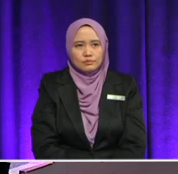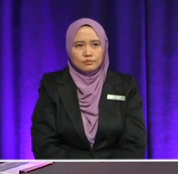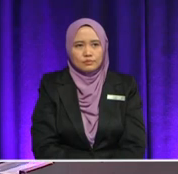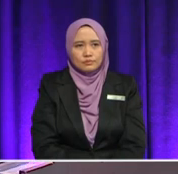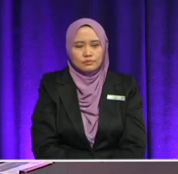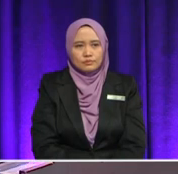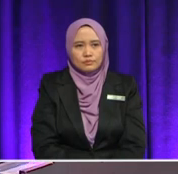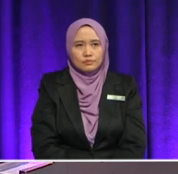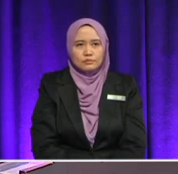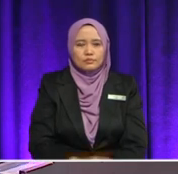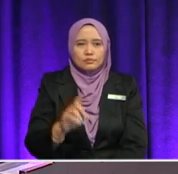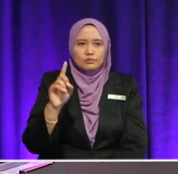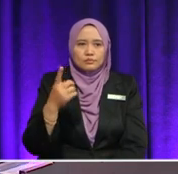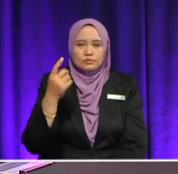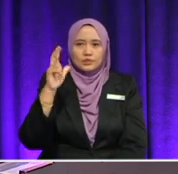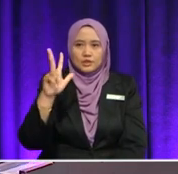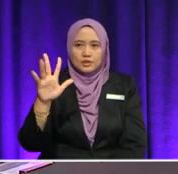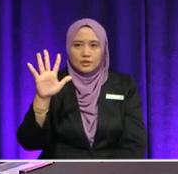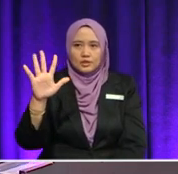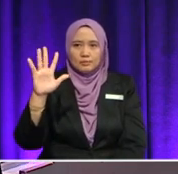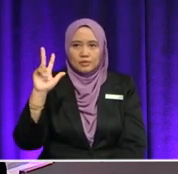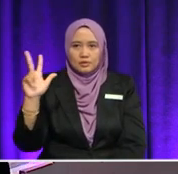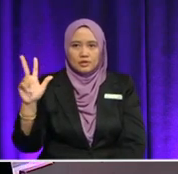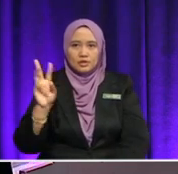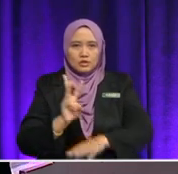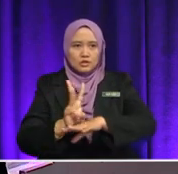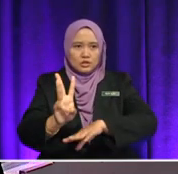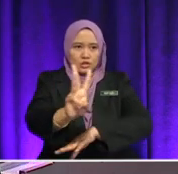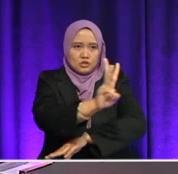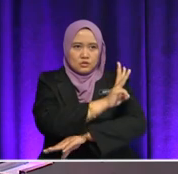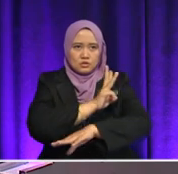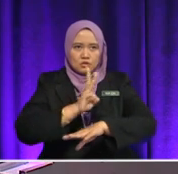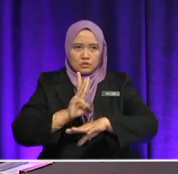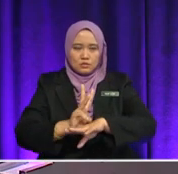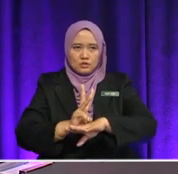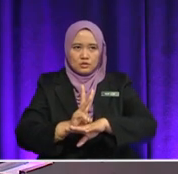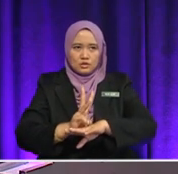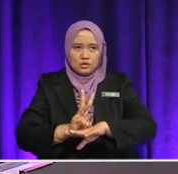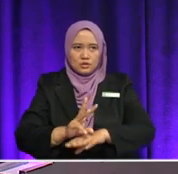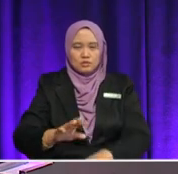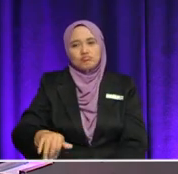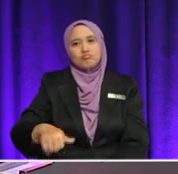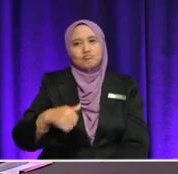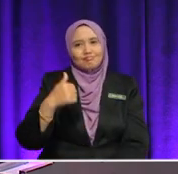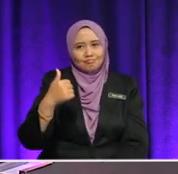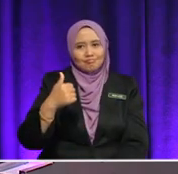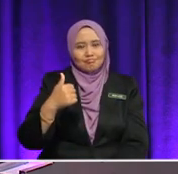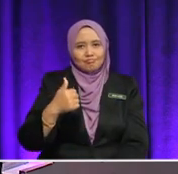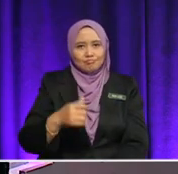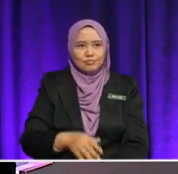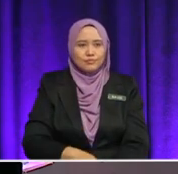sebanyak 53 Kawasan ya banyak ya daripada 10018 menang tanpa bertanding